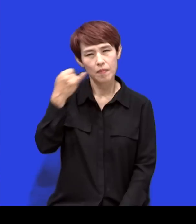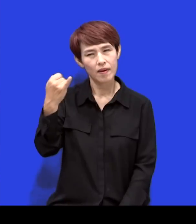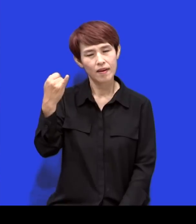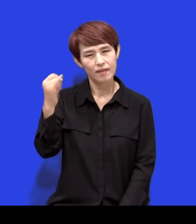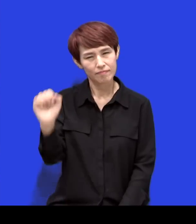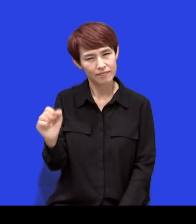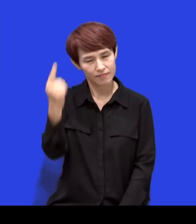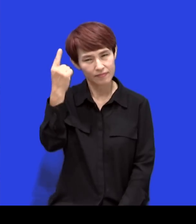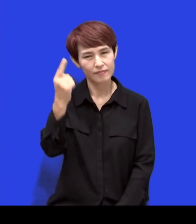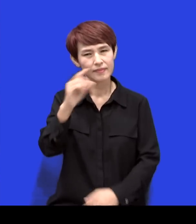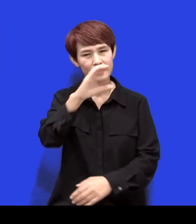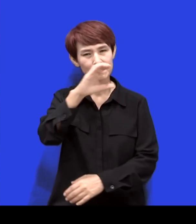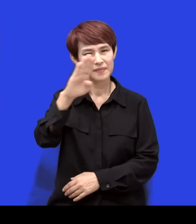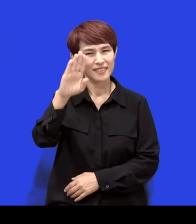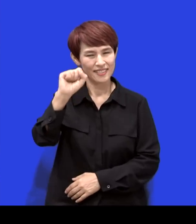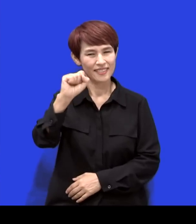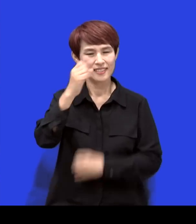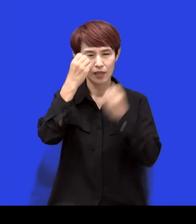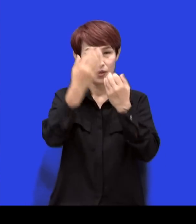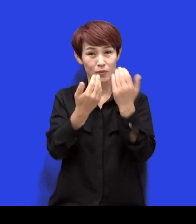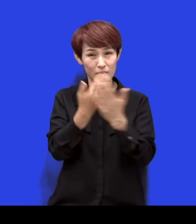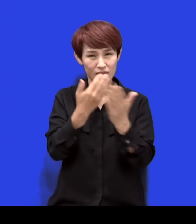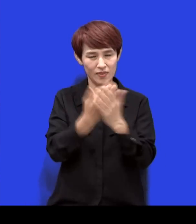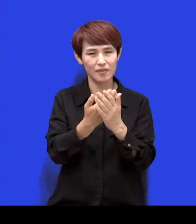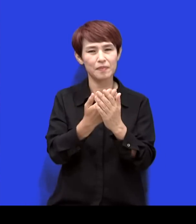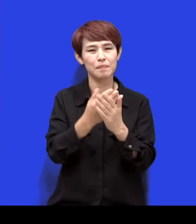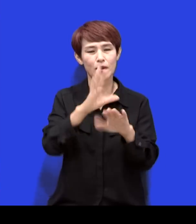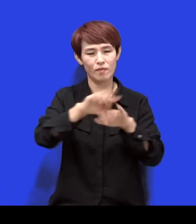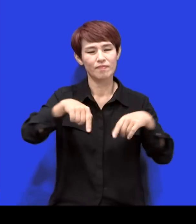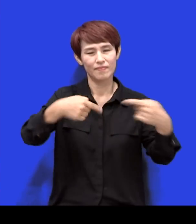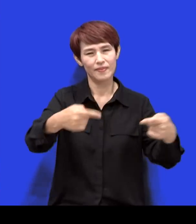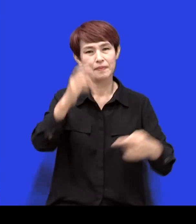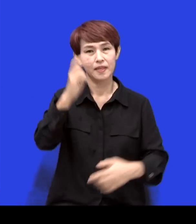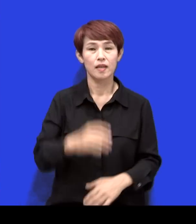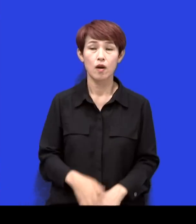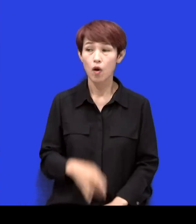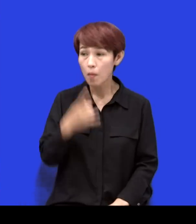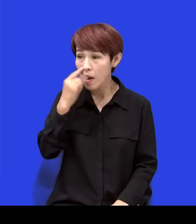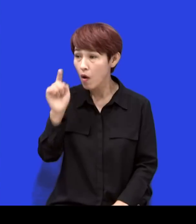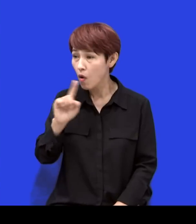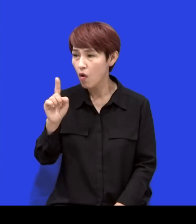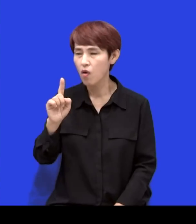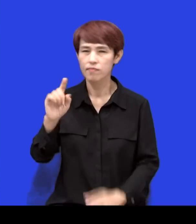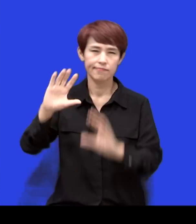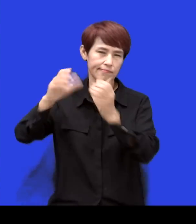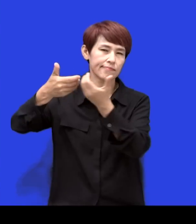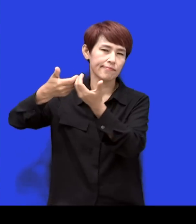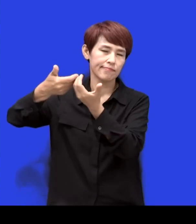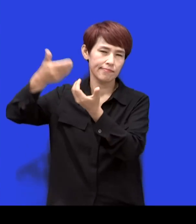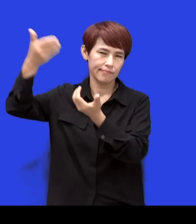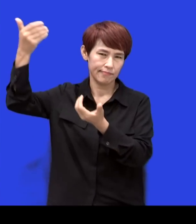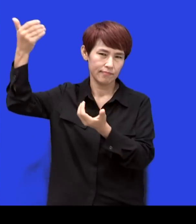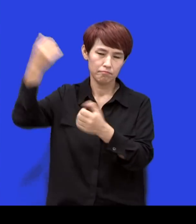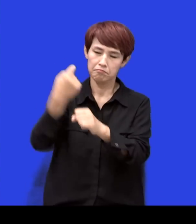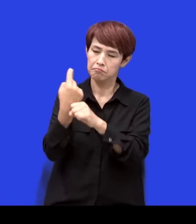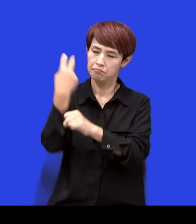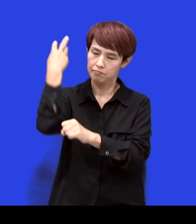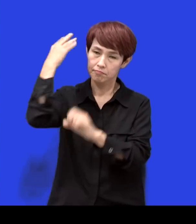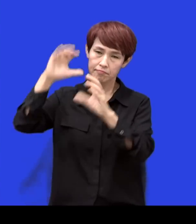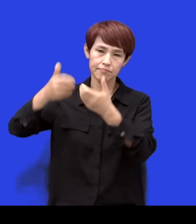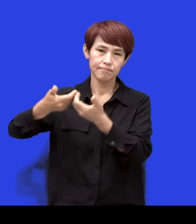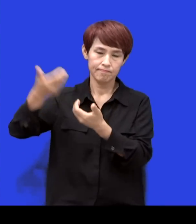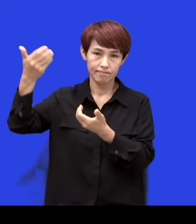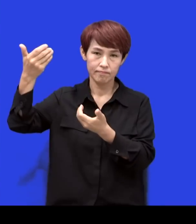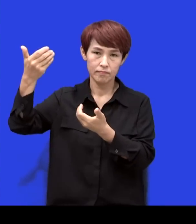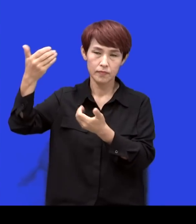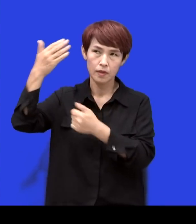아닌가. 어머님은 지금 하늘나라에 계세요. 언제? 몇 해 되셨어요. 아. 그런데